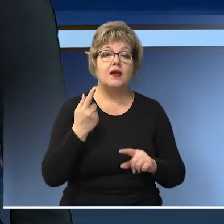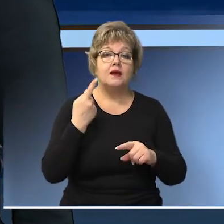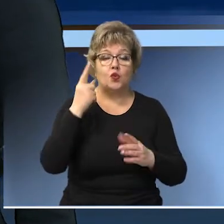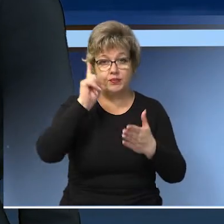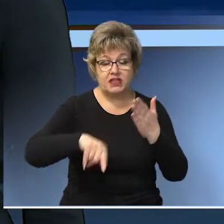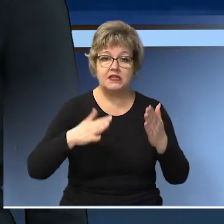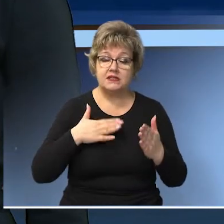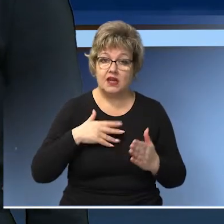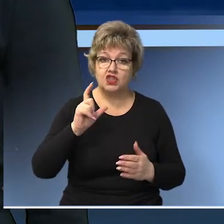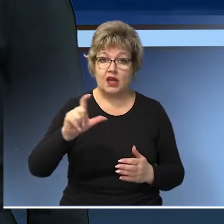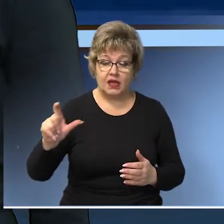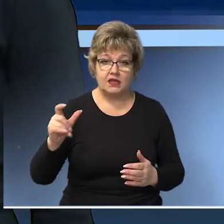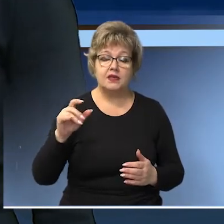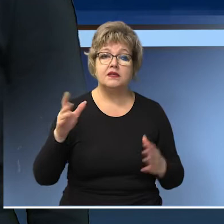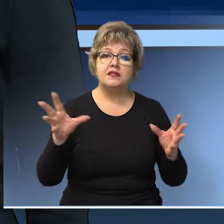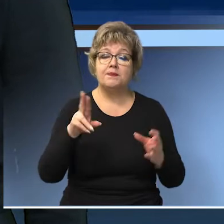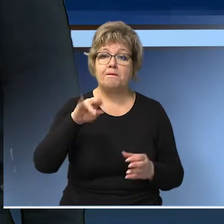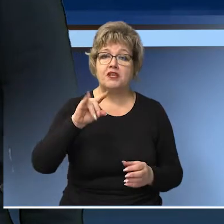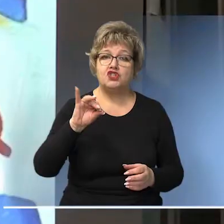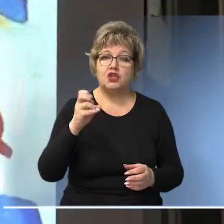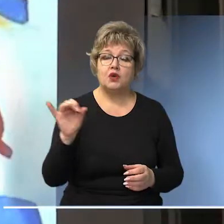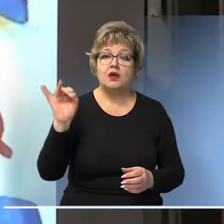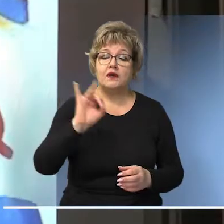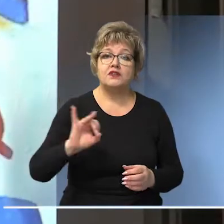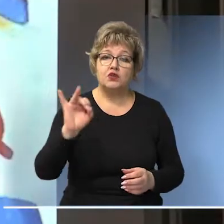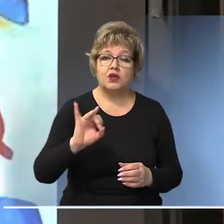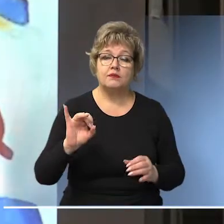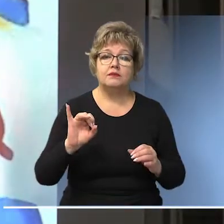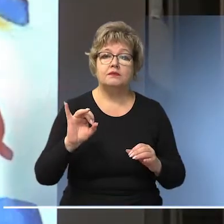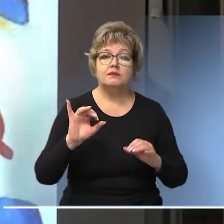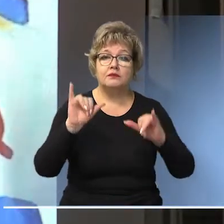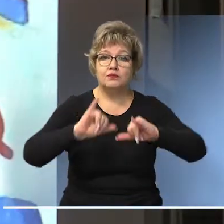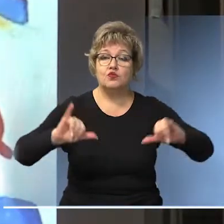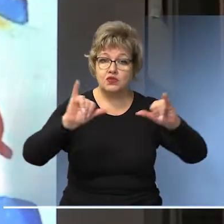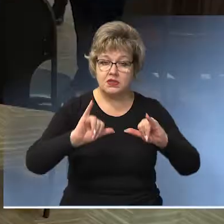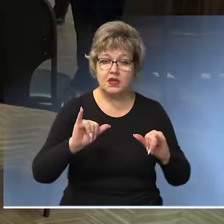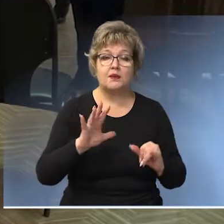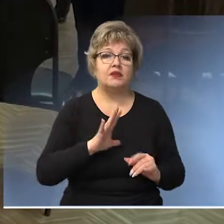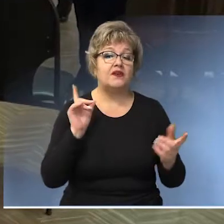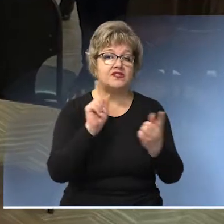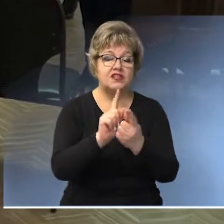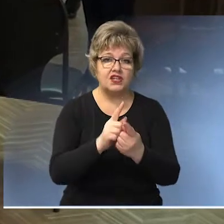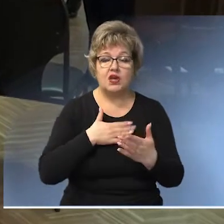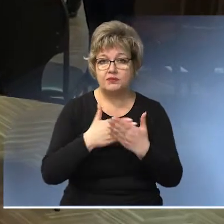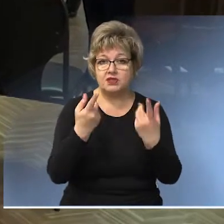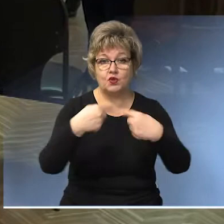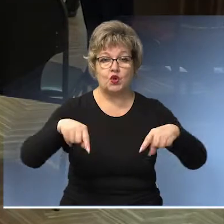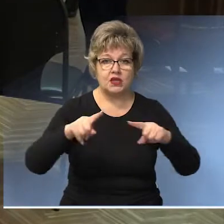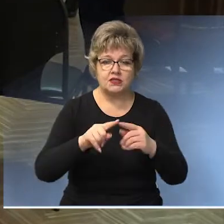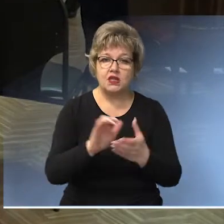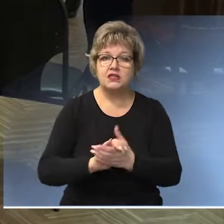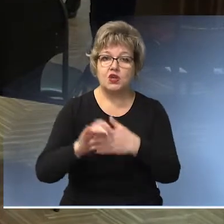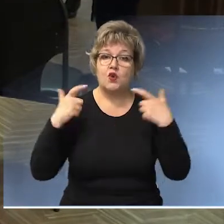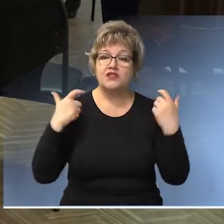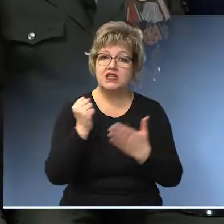этом еще раз убедились наши коллеги из Песчанокопского. В историко-краеведческом музее Песчанокопского района прошла встреча общественной